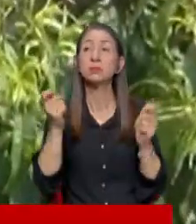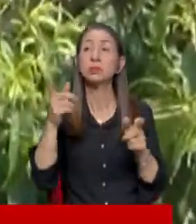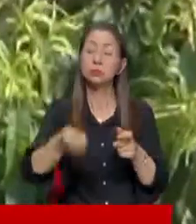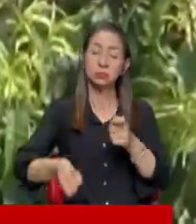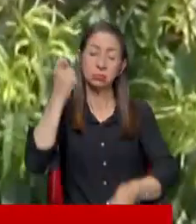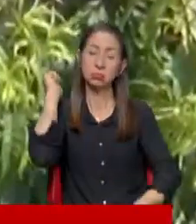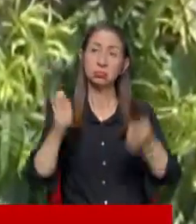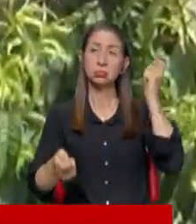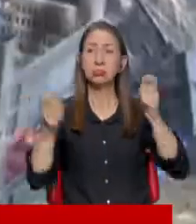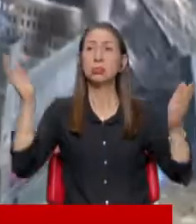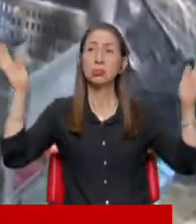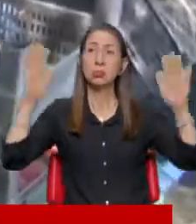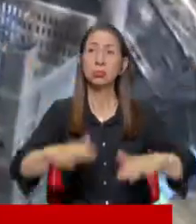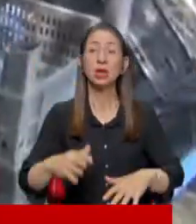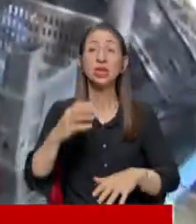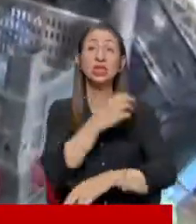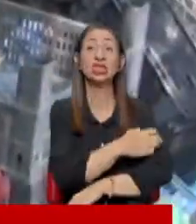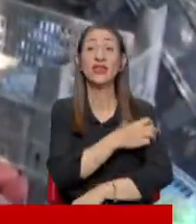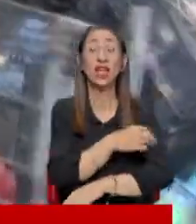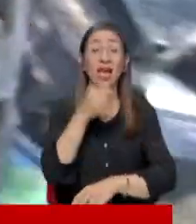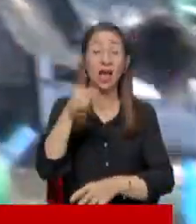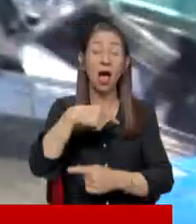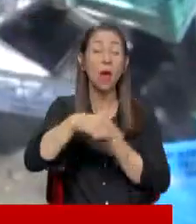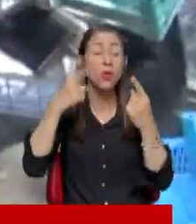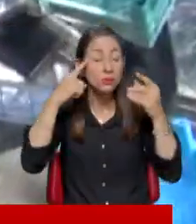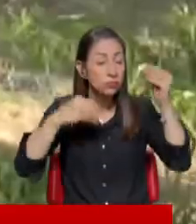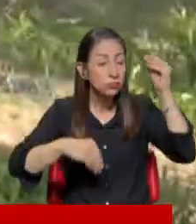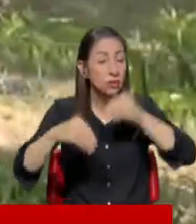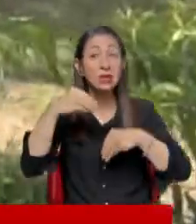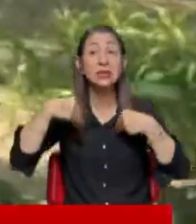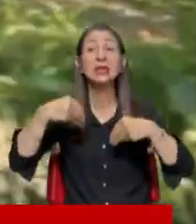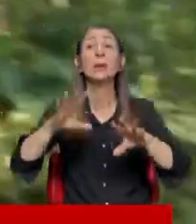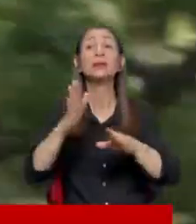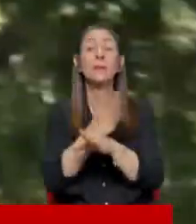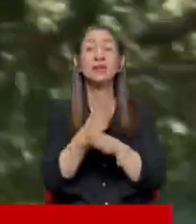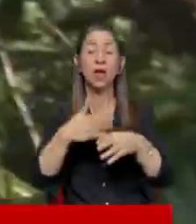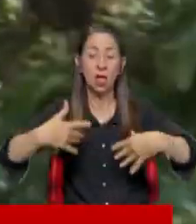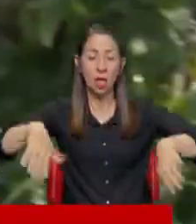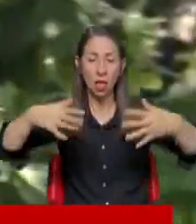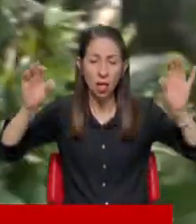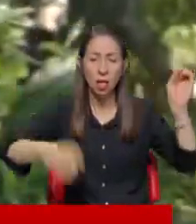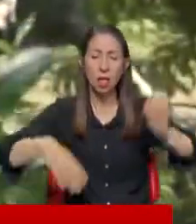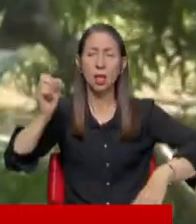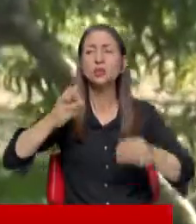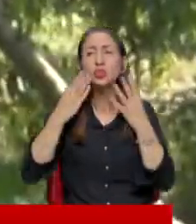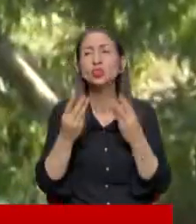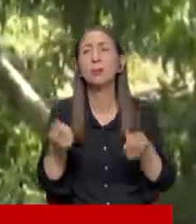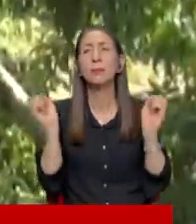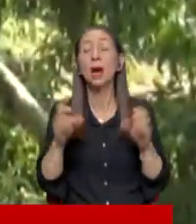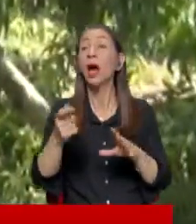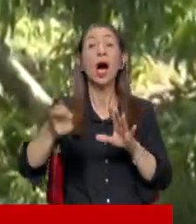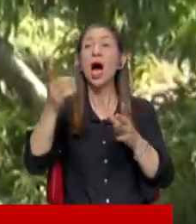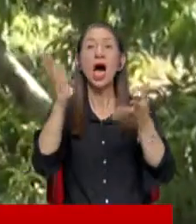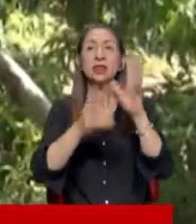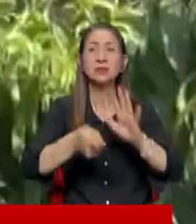hep böyle. Dallarını indirdik yere. Şeftali üreticisi arayış içinde. Satamazsa meyveleri dökmek zorunda kalacak. Söktüğü ağaçların yerine